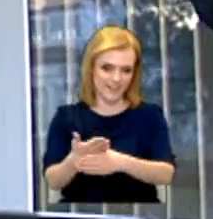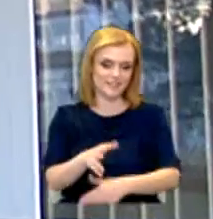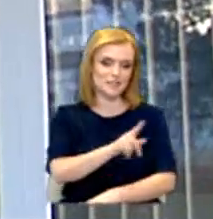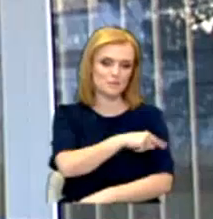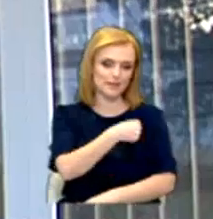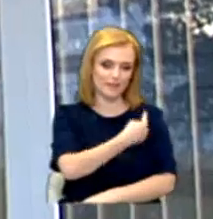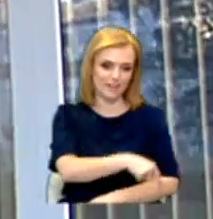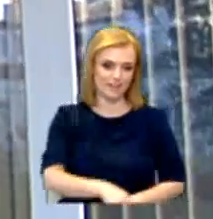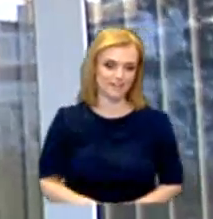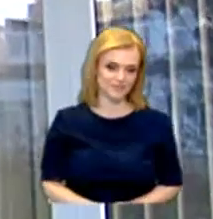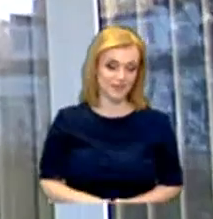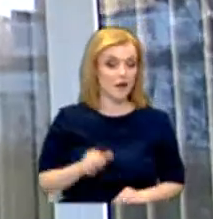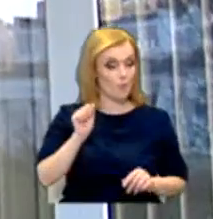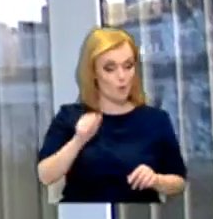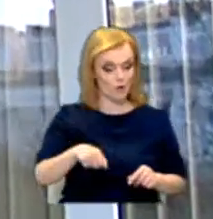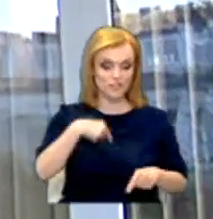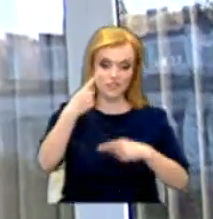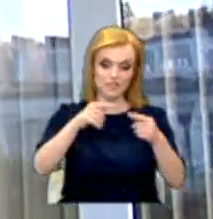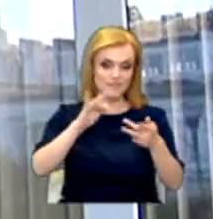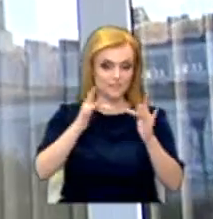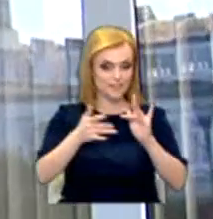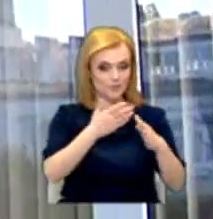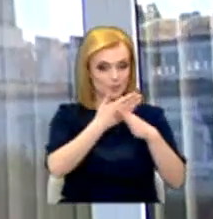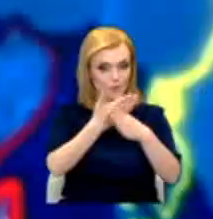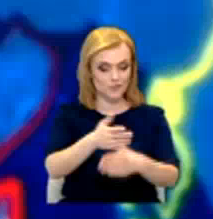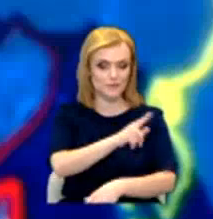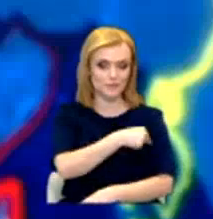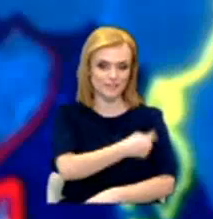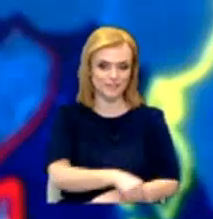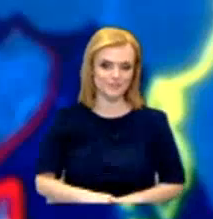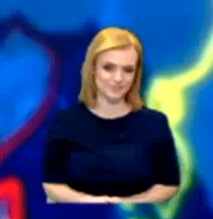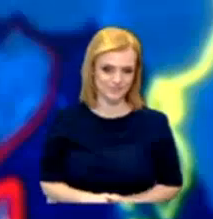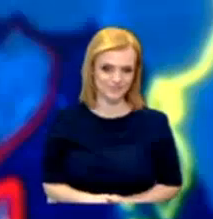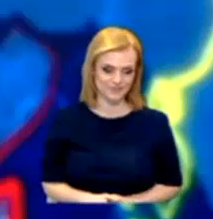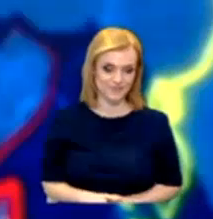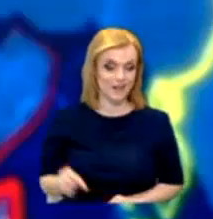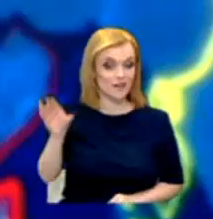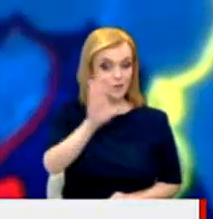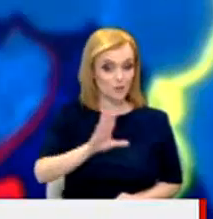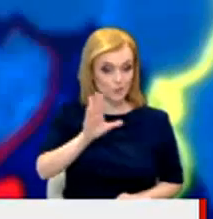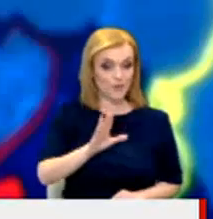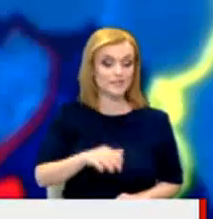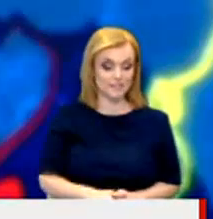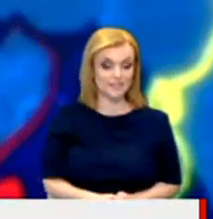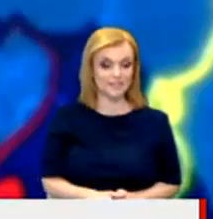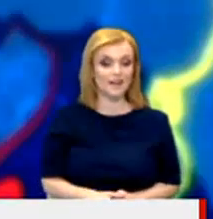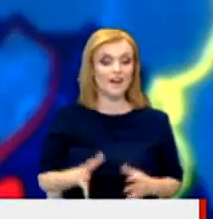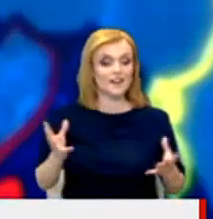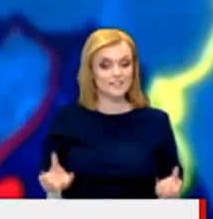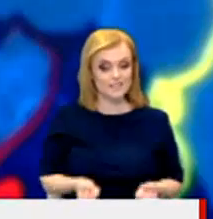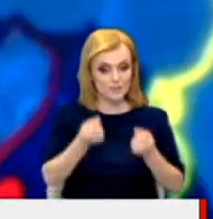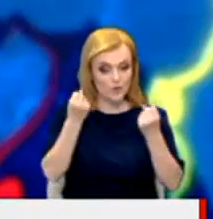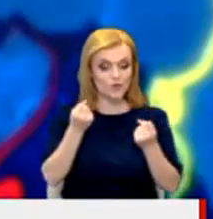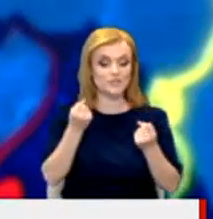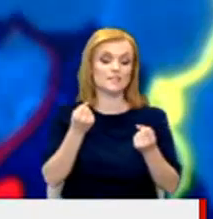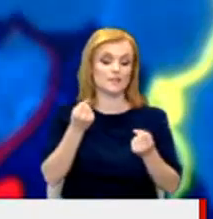fi găsit pe pagina oficială a spitalului. Uniunea Europeană susține conservarea patrimoniului